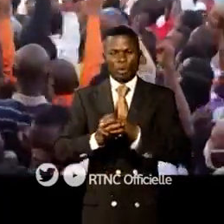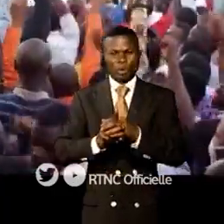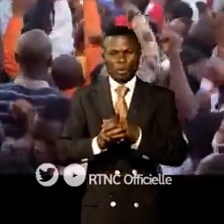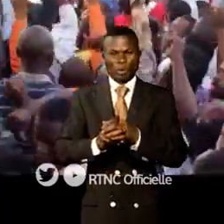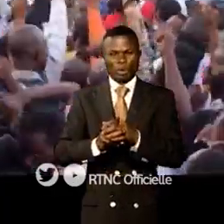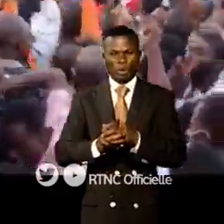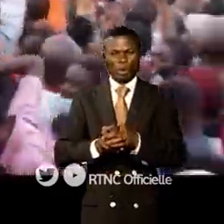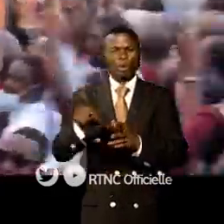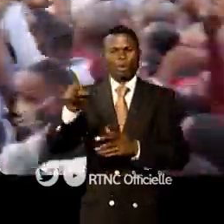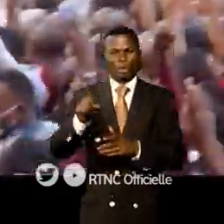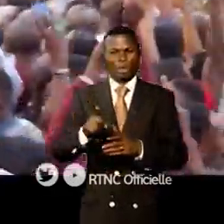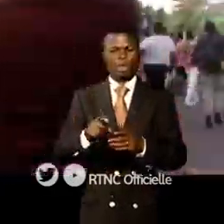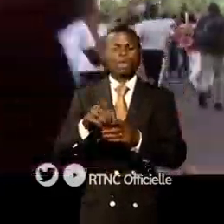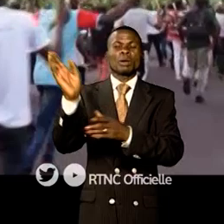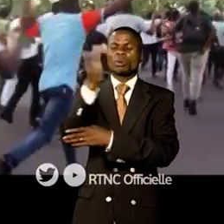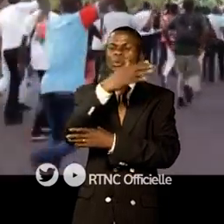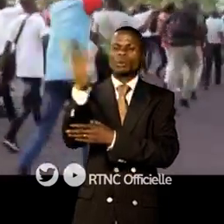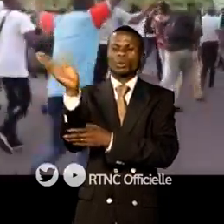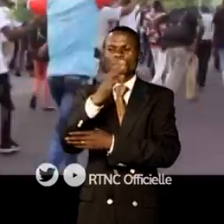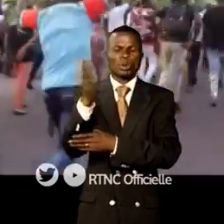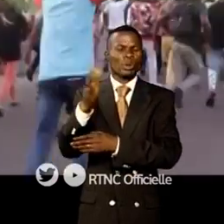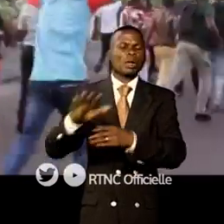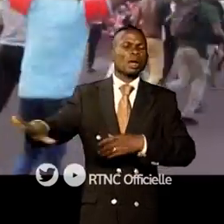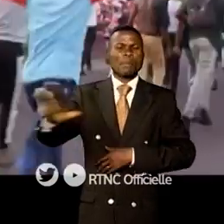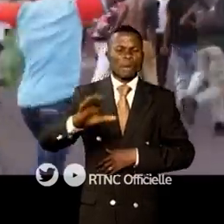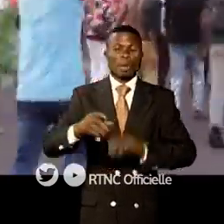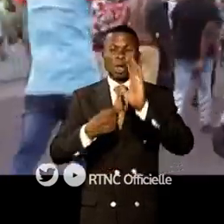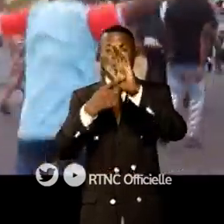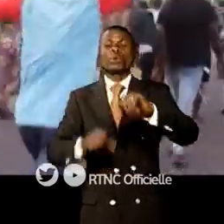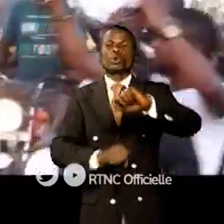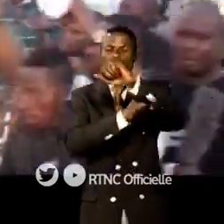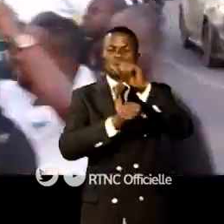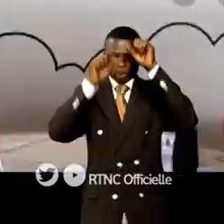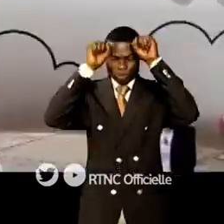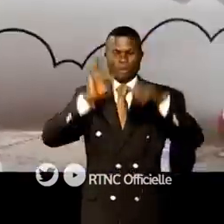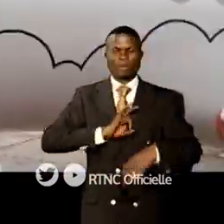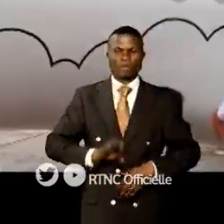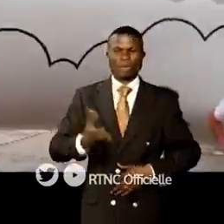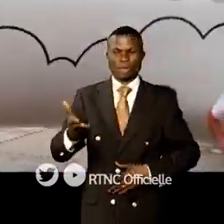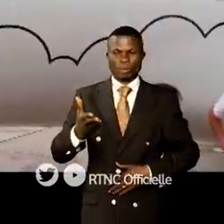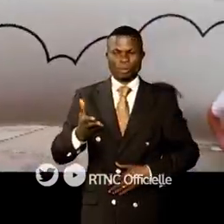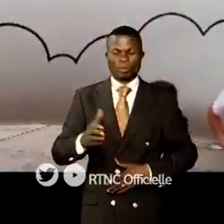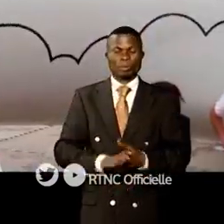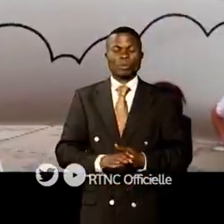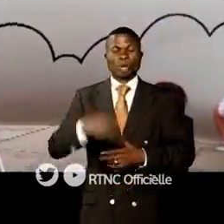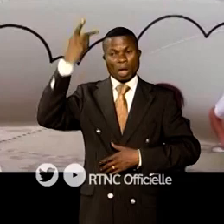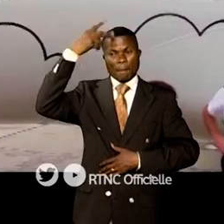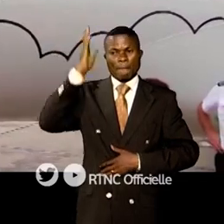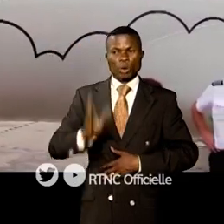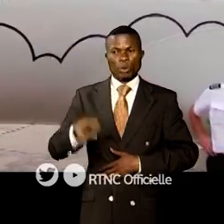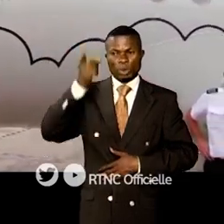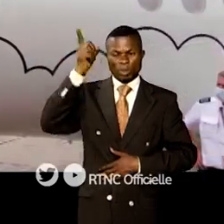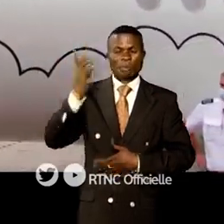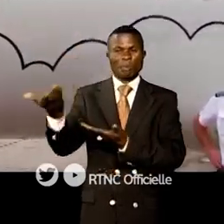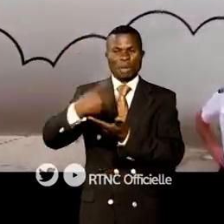scènes déliées ont été observées un peu partout en signe de soutien au chef de l'État. Acteur politique de premier rang rentré